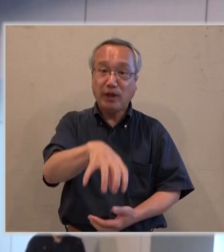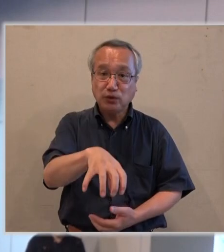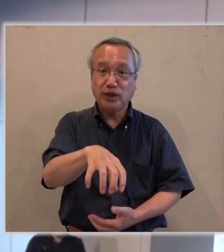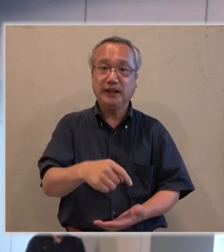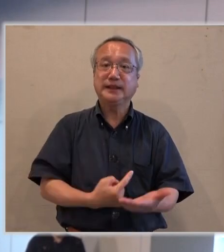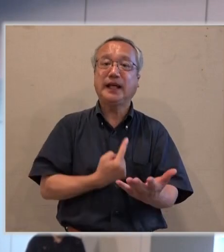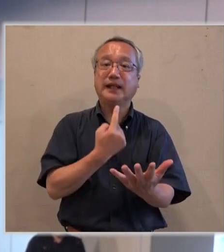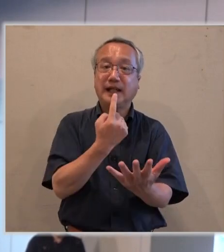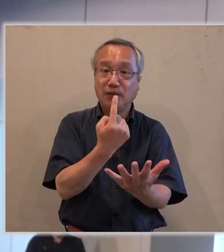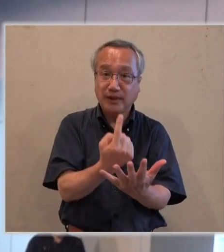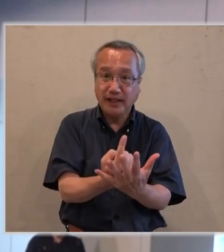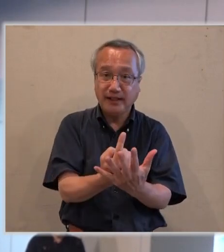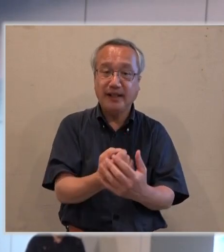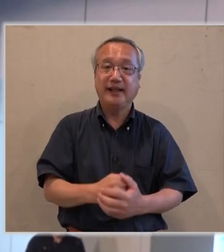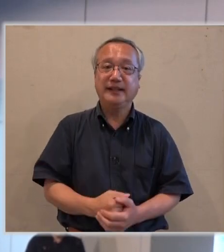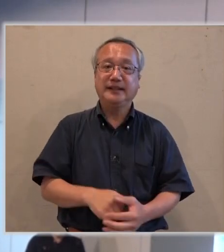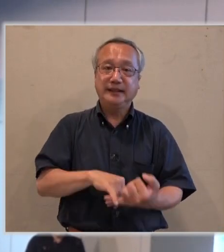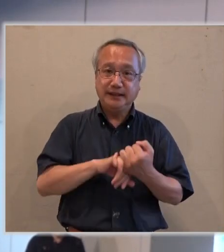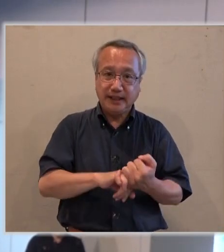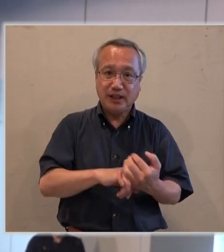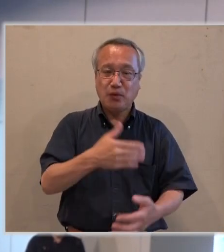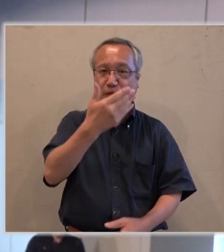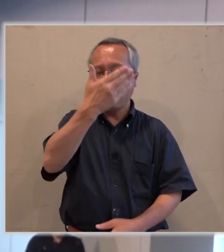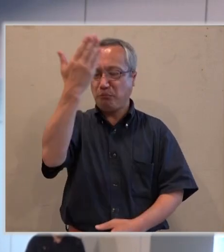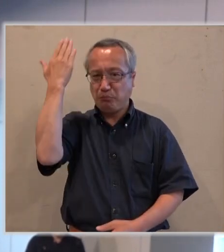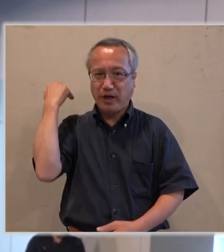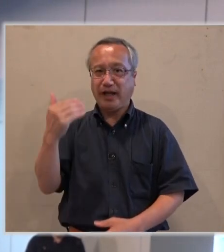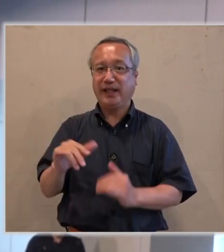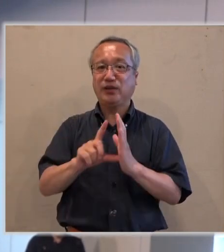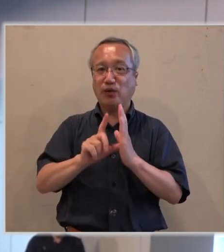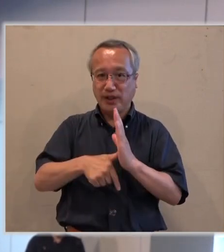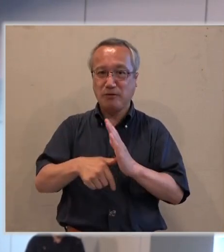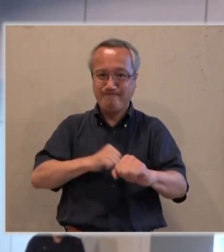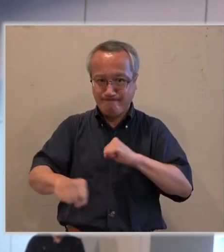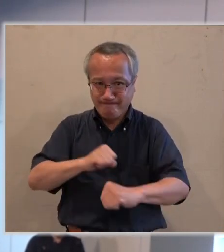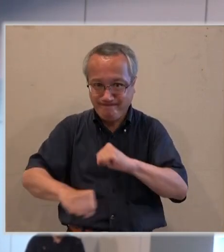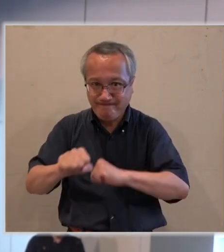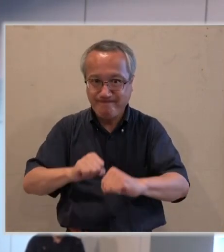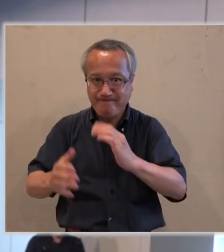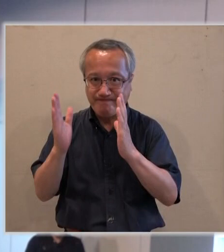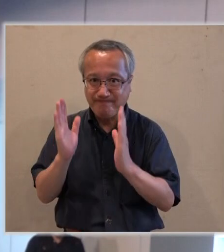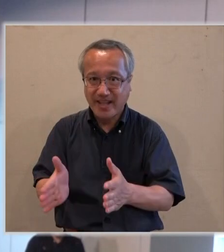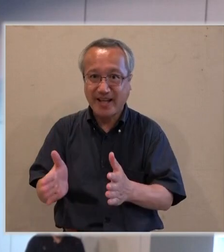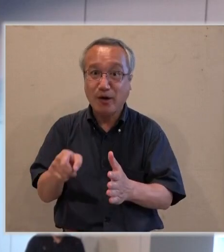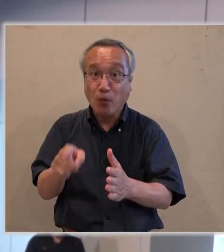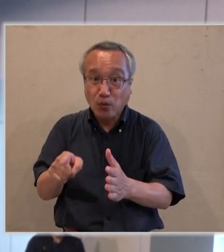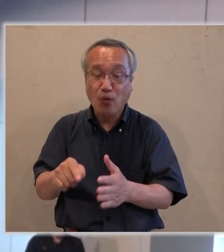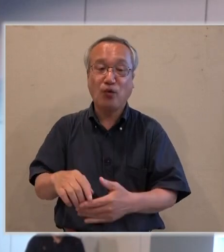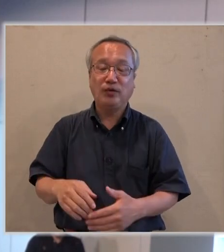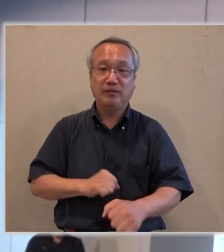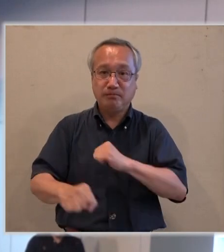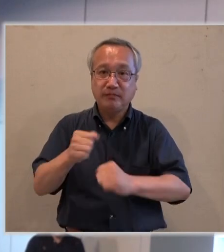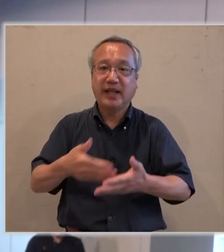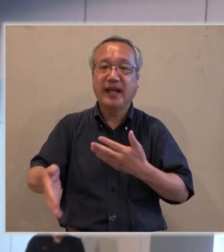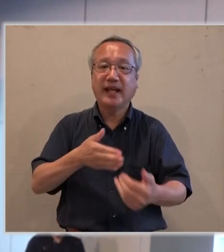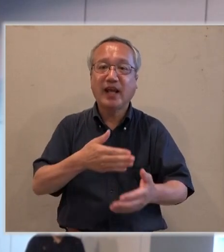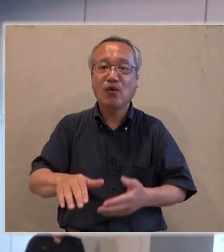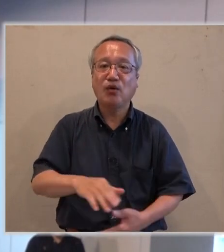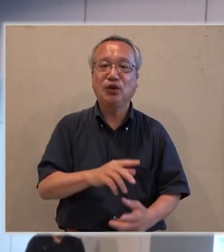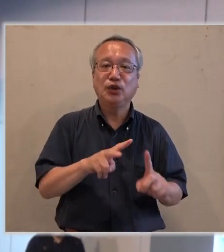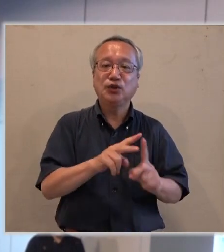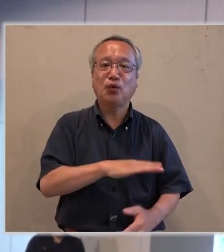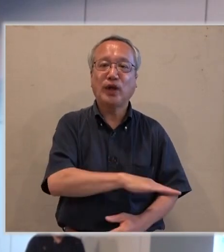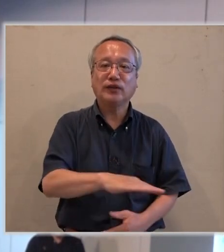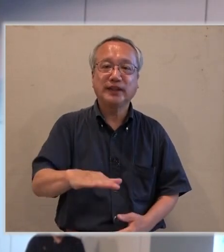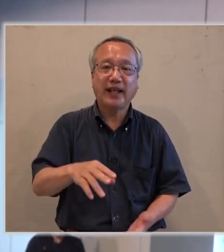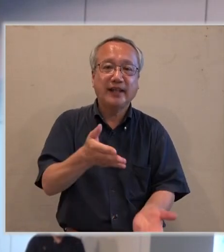をされて、ぜひ若い時のそのご活躍を小学生さんに伝えていただいたり、同世代